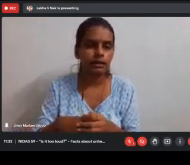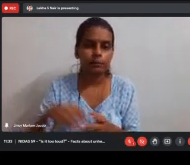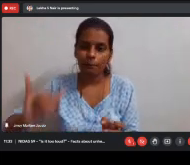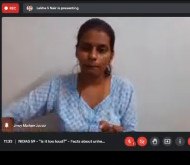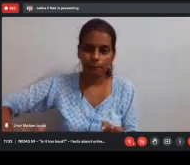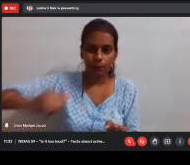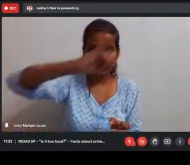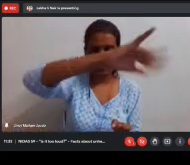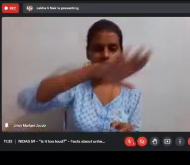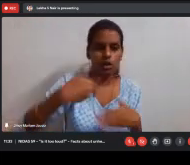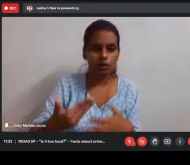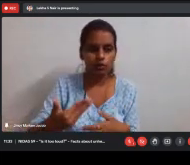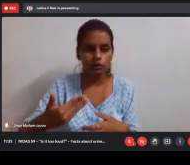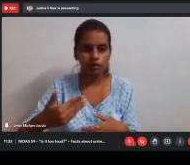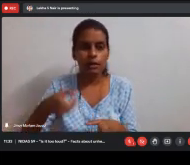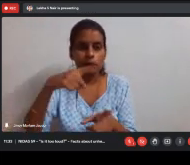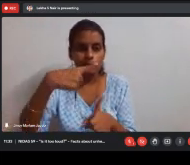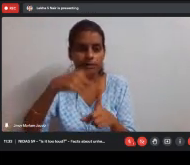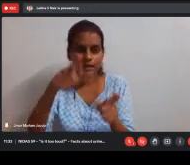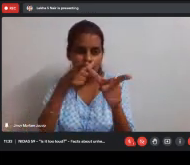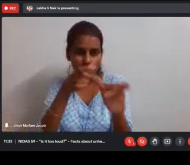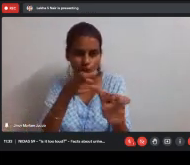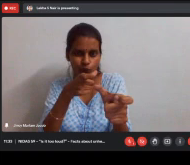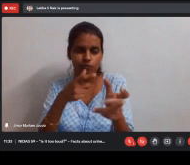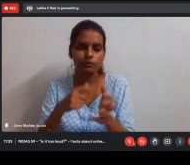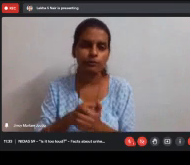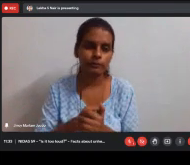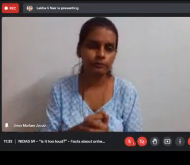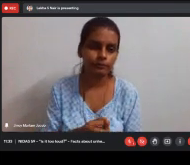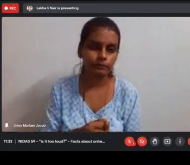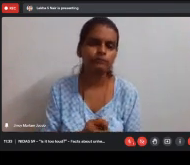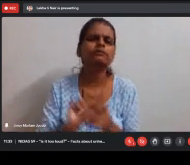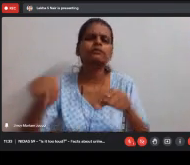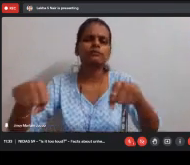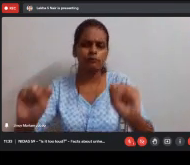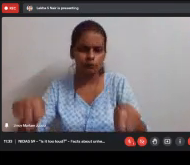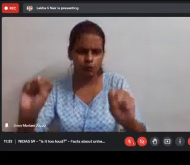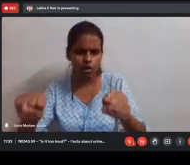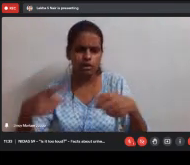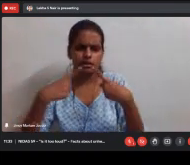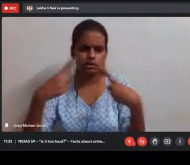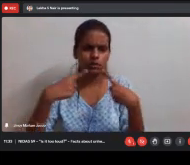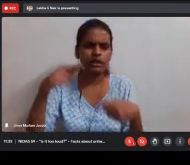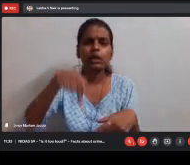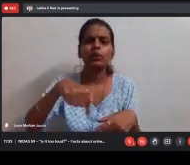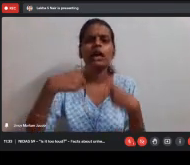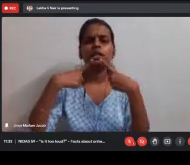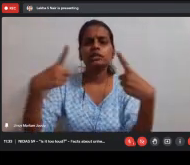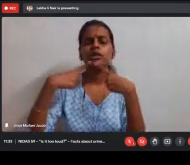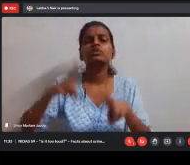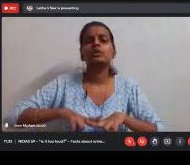ശബ്ദങ്ങളാണ്. വ്യക്തികൾ സംസാരിക്കുന്നത്, കുട്ടി കരയുന്നത്, നായ കുരയ്ക്കുന്നത്, അതുപോലെ തന്നെ ഏറ്റവും അളവ് കൂടിയ